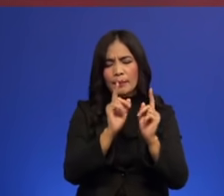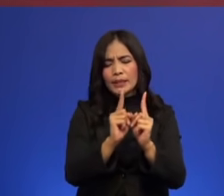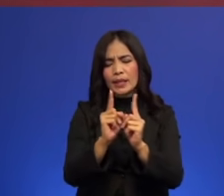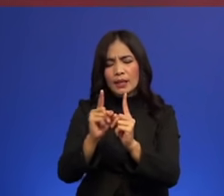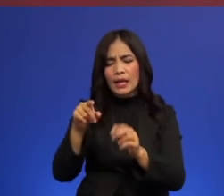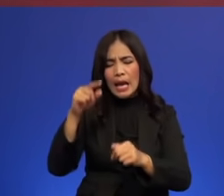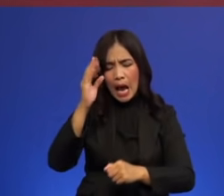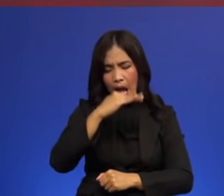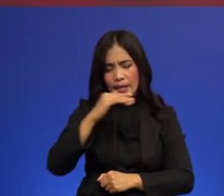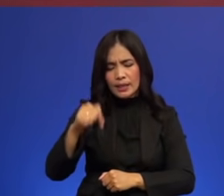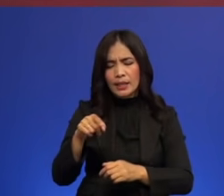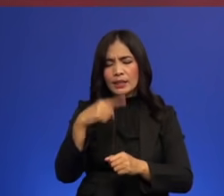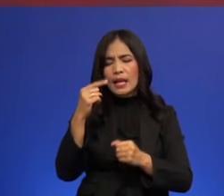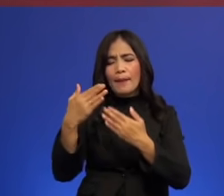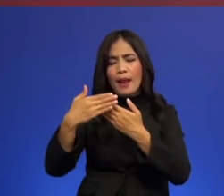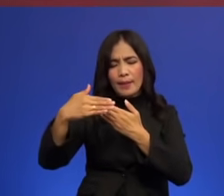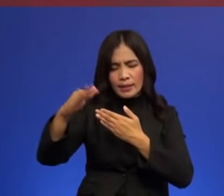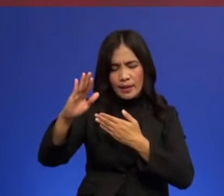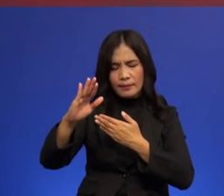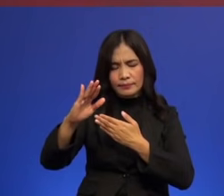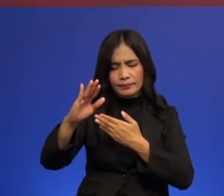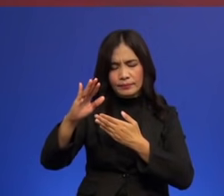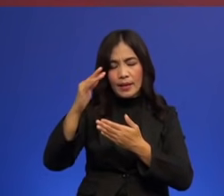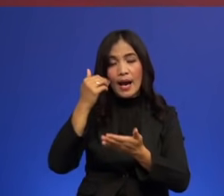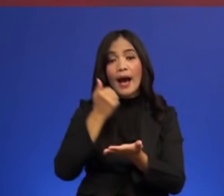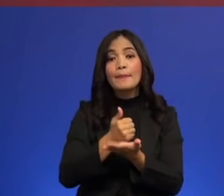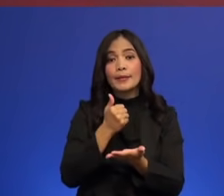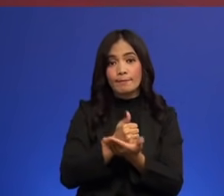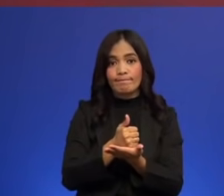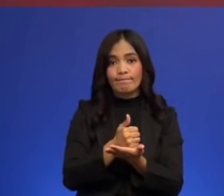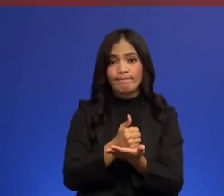sampai selama-lamanya. Amin.